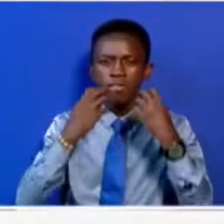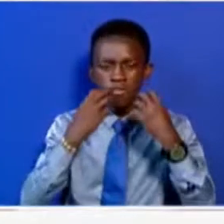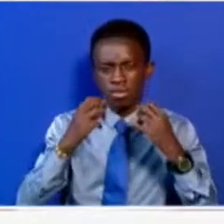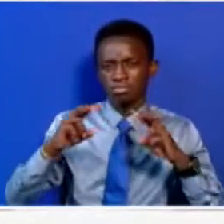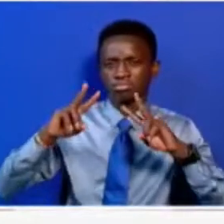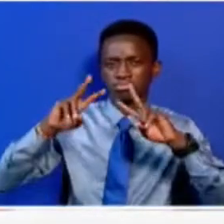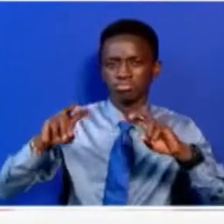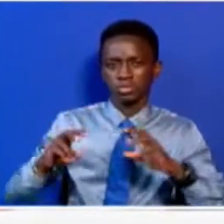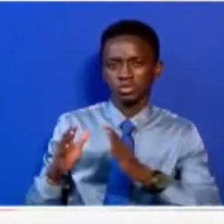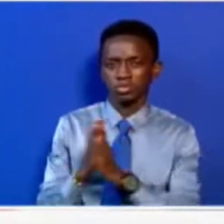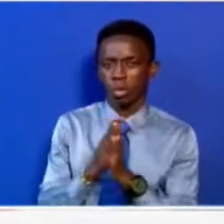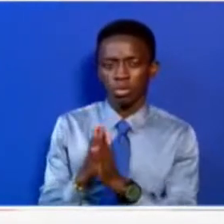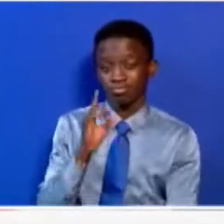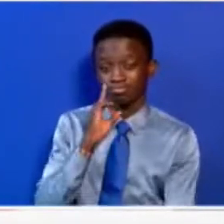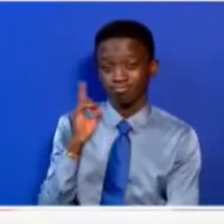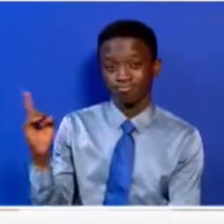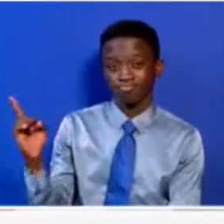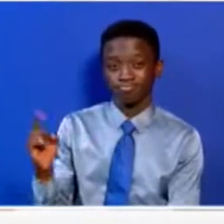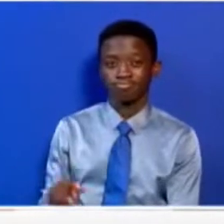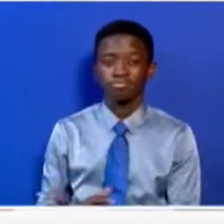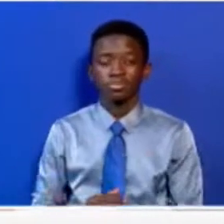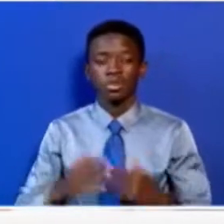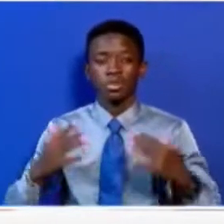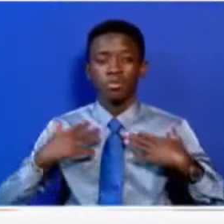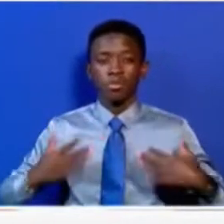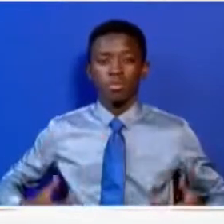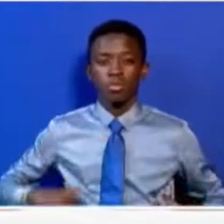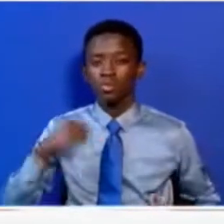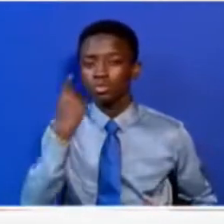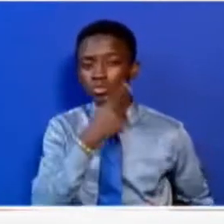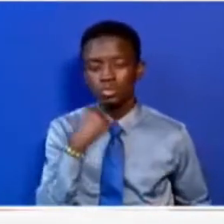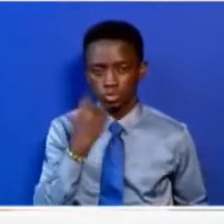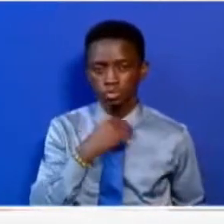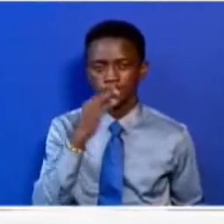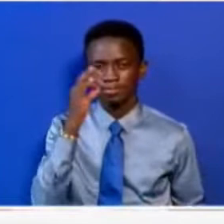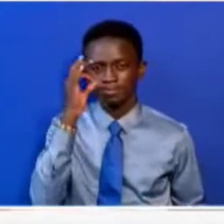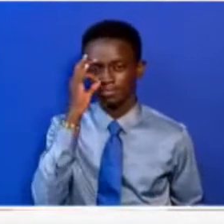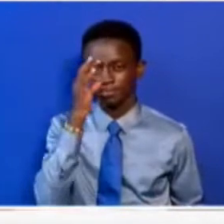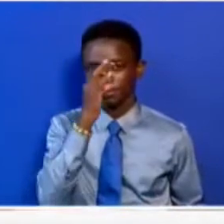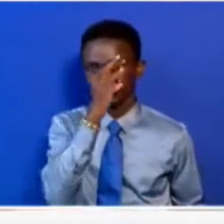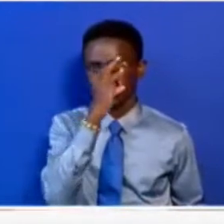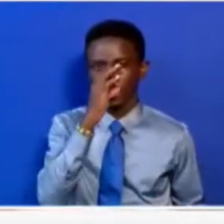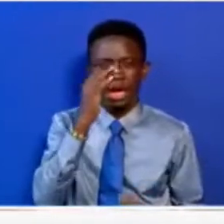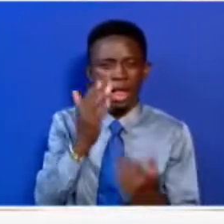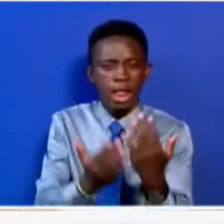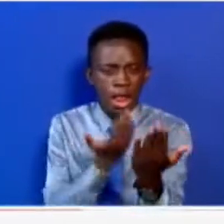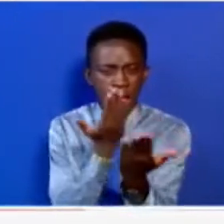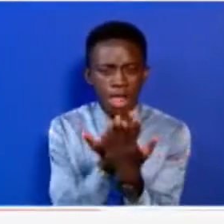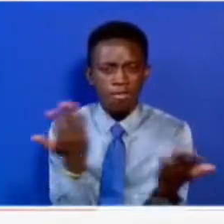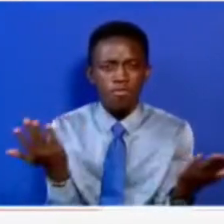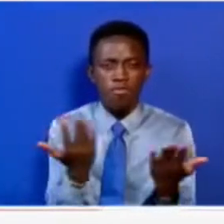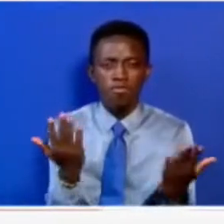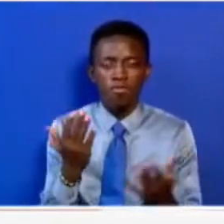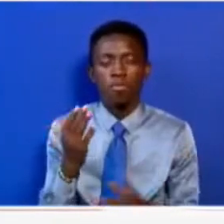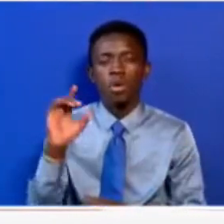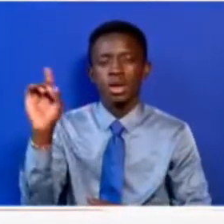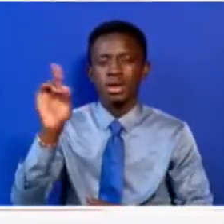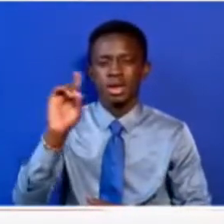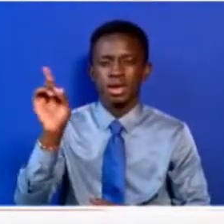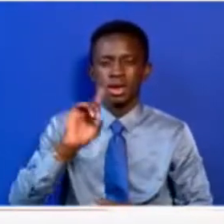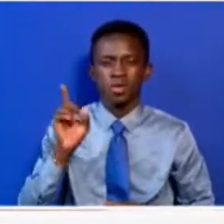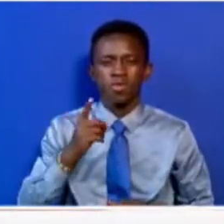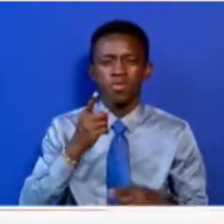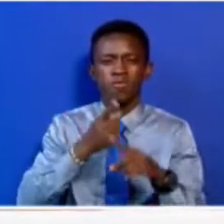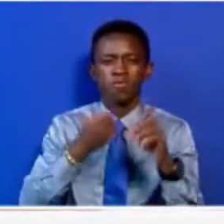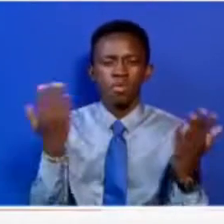hii. Mwili wa rais mstaafu Mwai Kibaki uliwasili katika jengo la bunge jijini Nairobi kutoka Lee